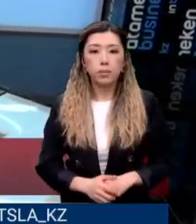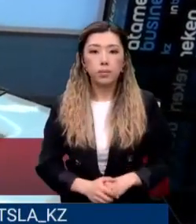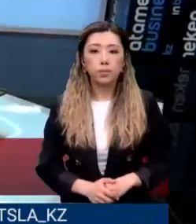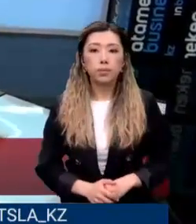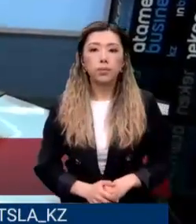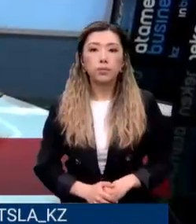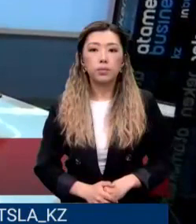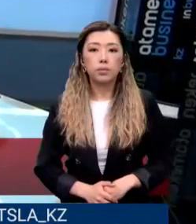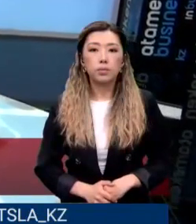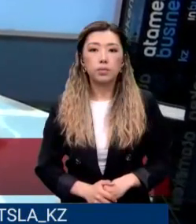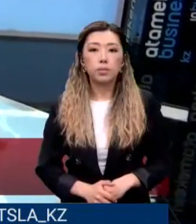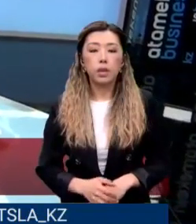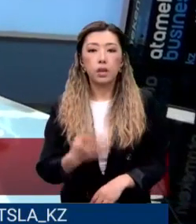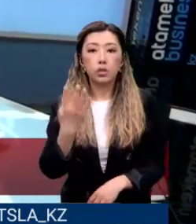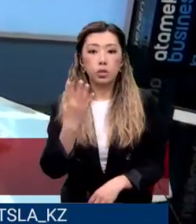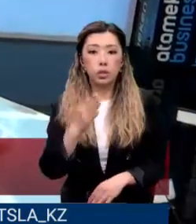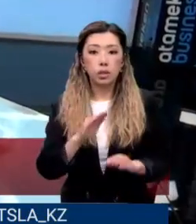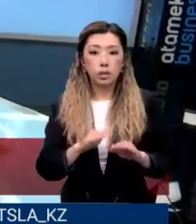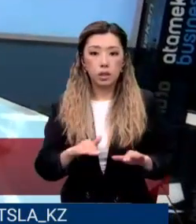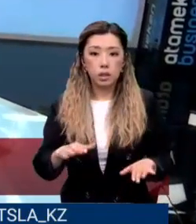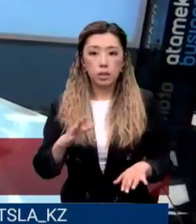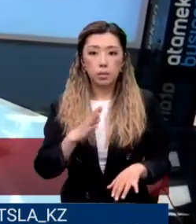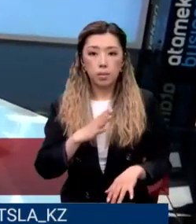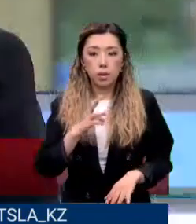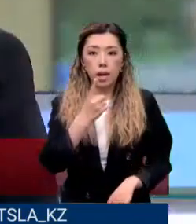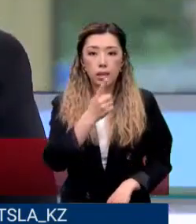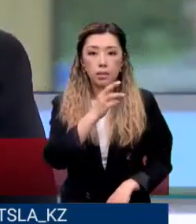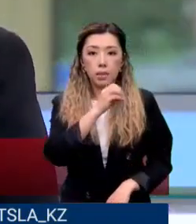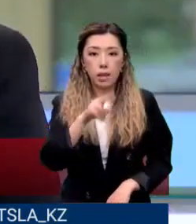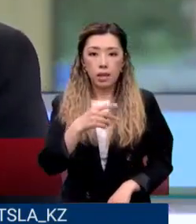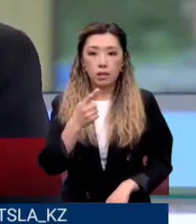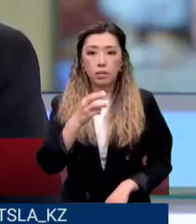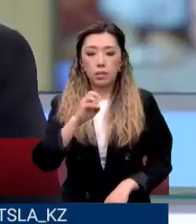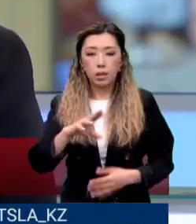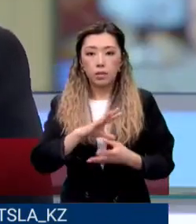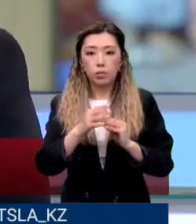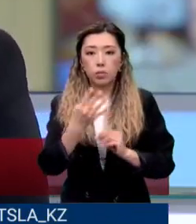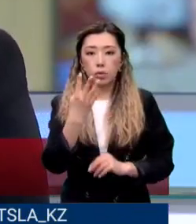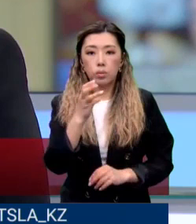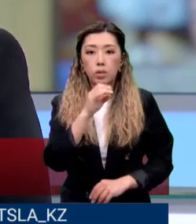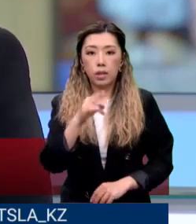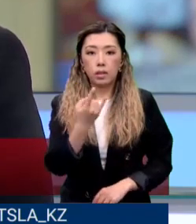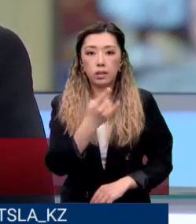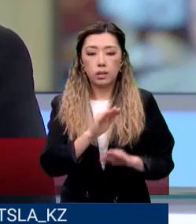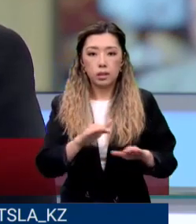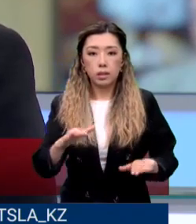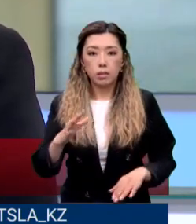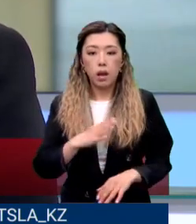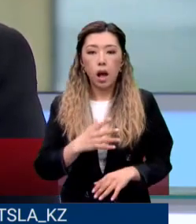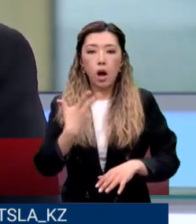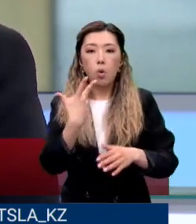поговорим. Вы говорите, 4, да, ребенка получили этот, да, дорогой? По миллиарду. Он насколько эффективный? Сколько таких уколов, в принципе, нужно одному